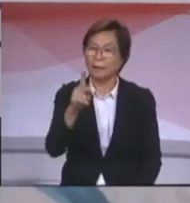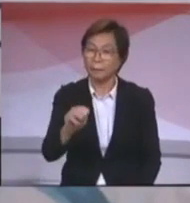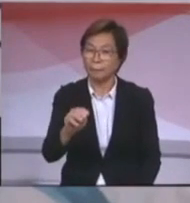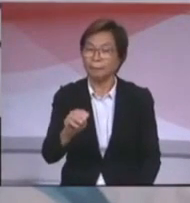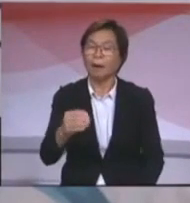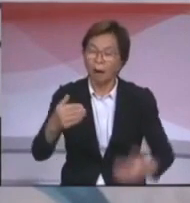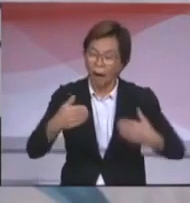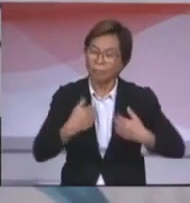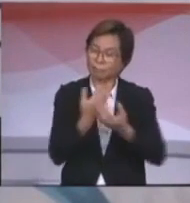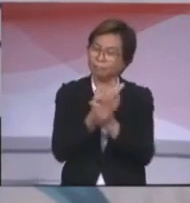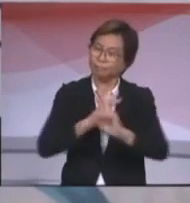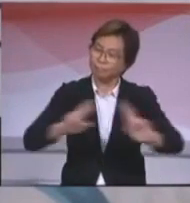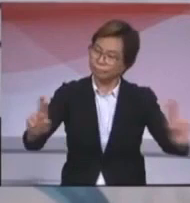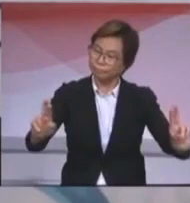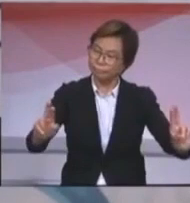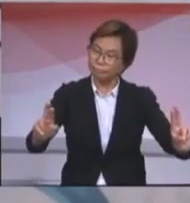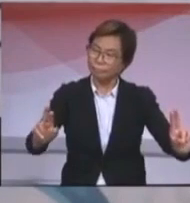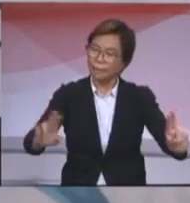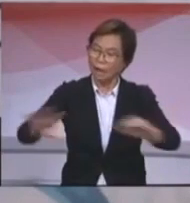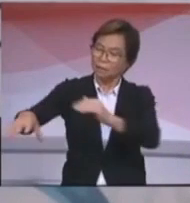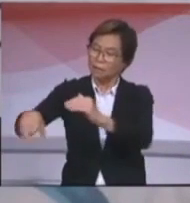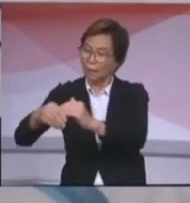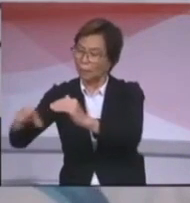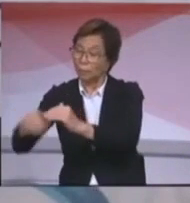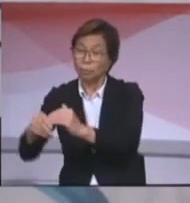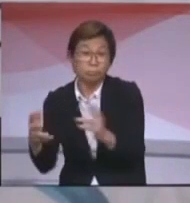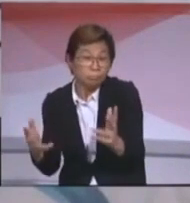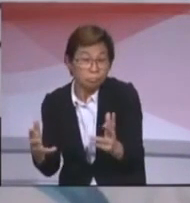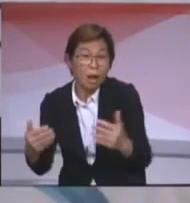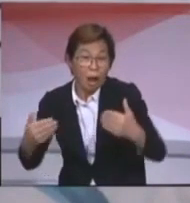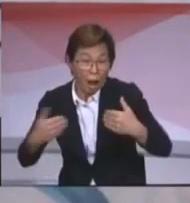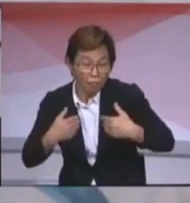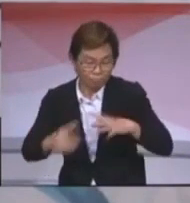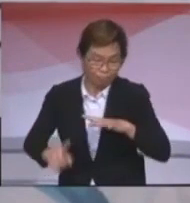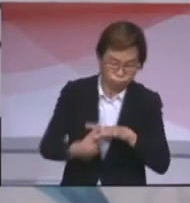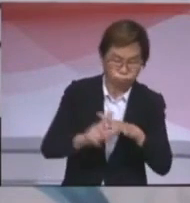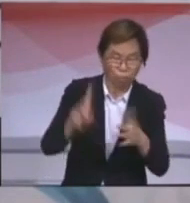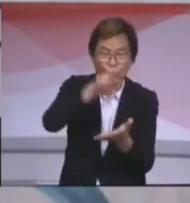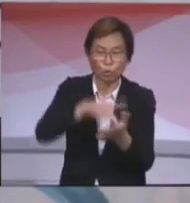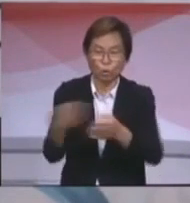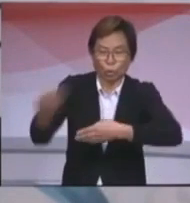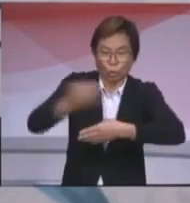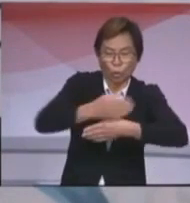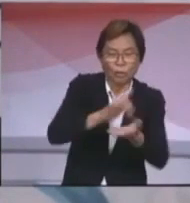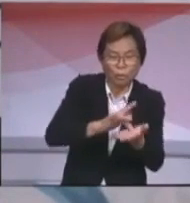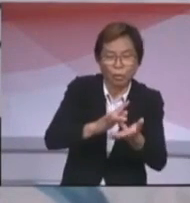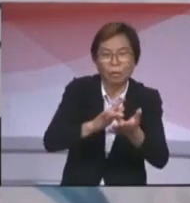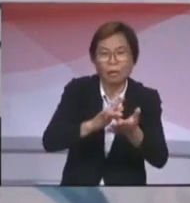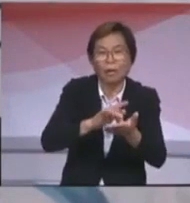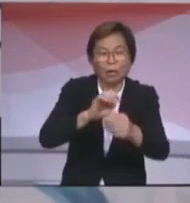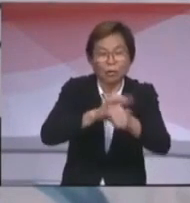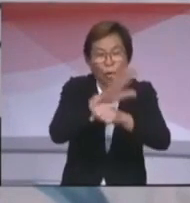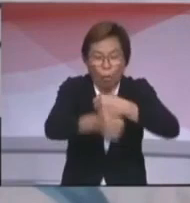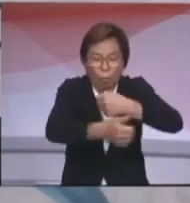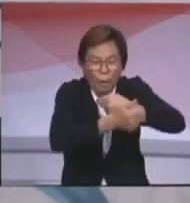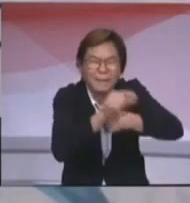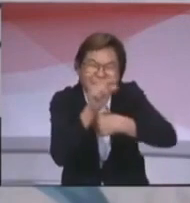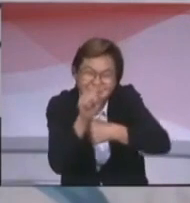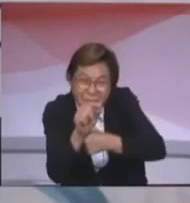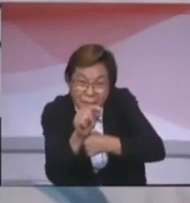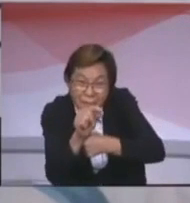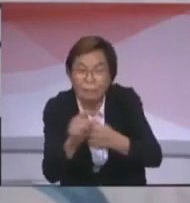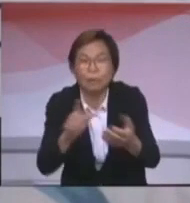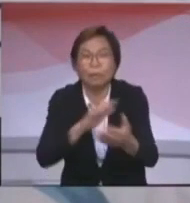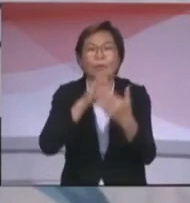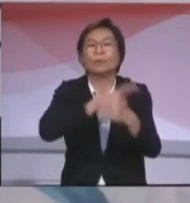Kementerian Kesihatan turut menyediakan hasil tambahan menerusi pengwujudan Pusat Kuarantin dan Rawatan COVID-19 Berisiko Rendah